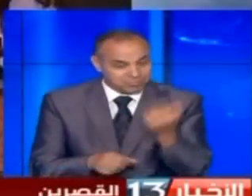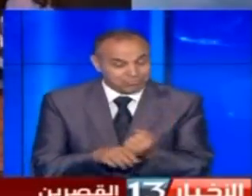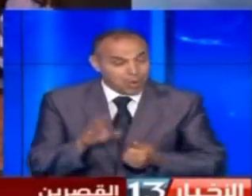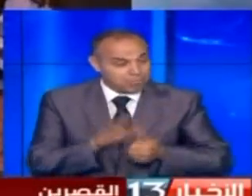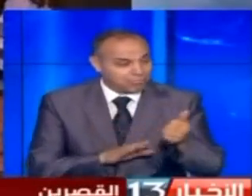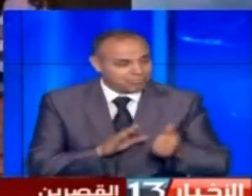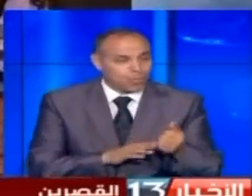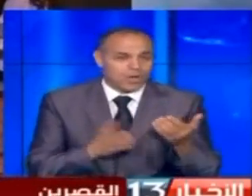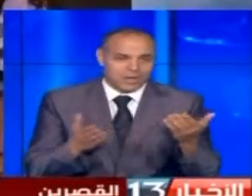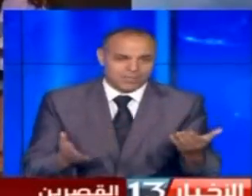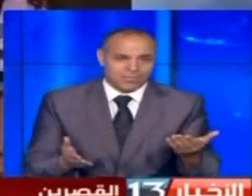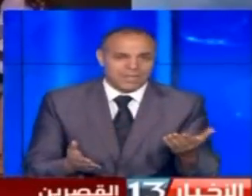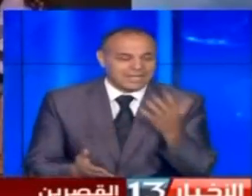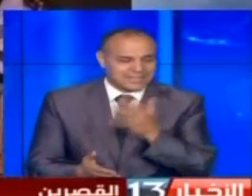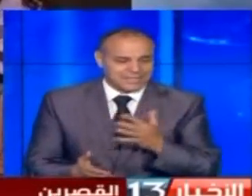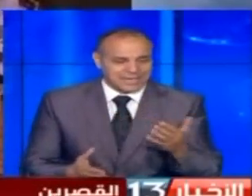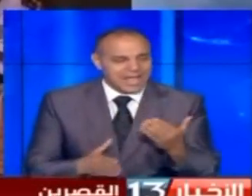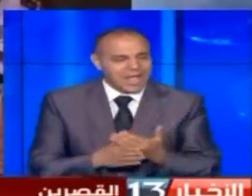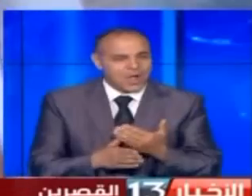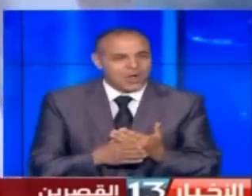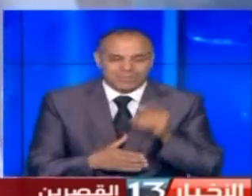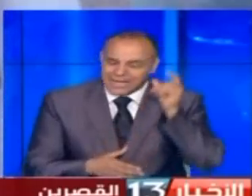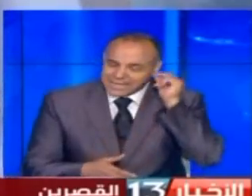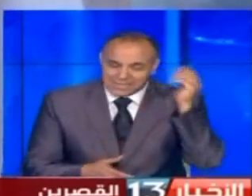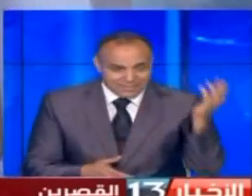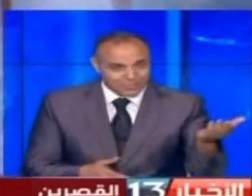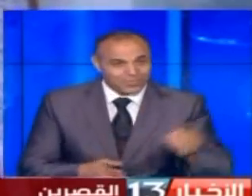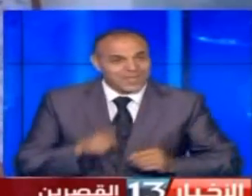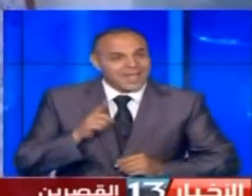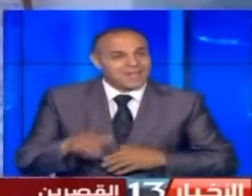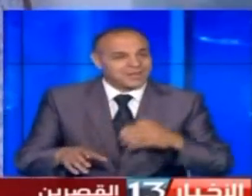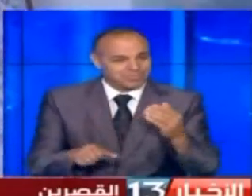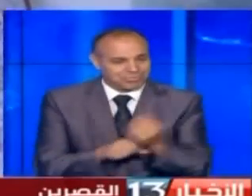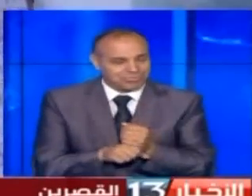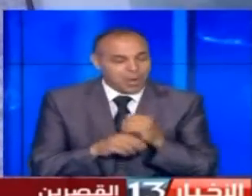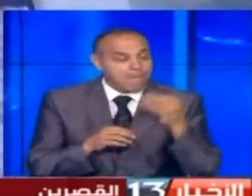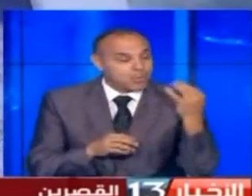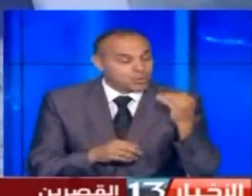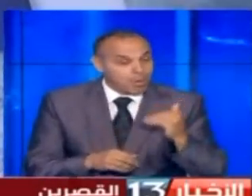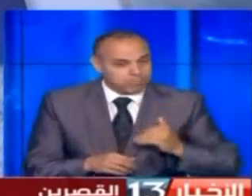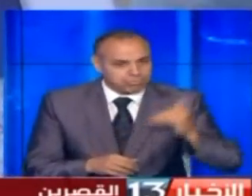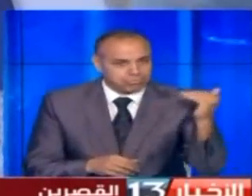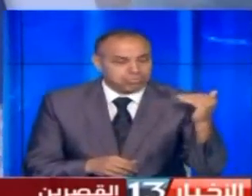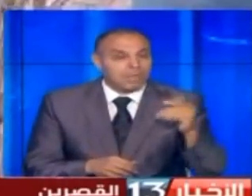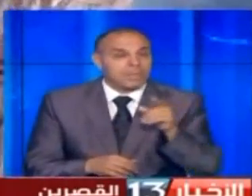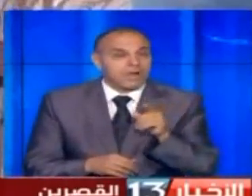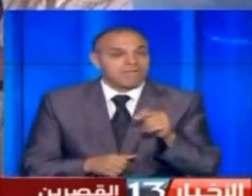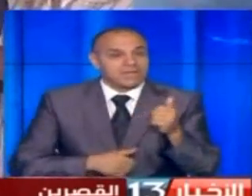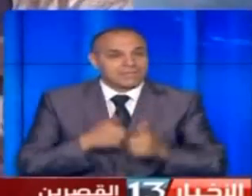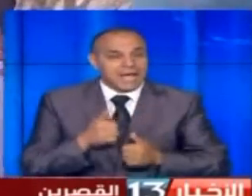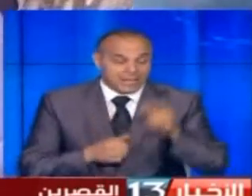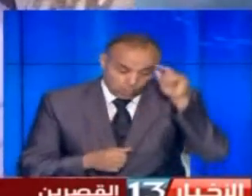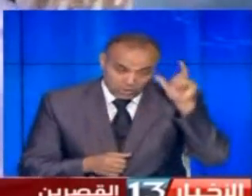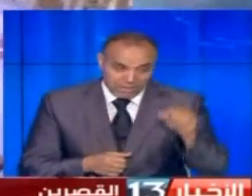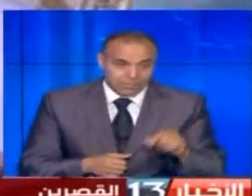النجاح المأمول. هم تلاميذ مدارس ومعاهد القصرين الذين تحصلوا على أعلى المعدلات وعلى المراتب الأولى في الامتحانات